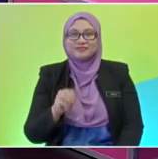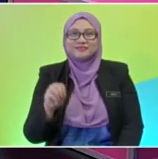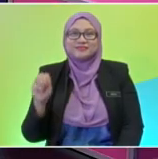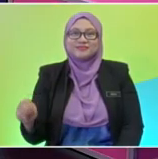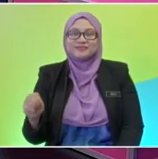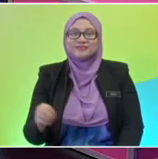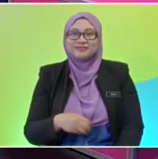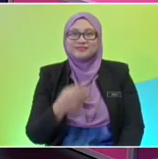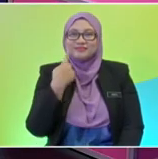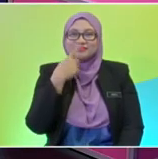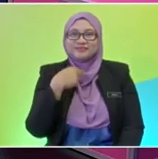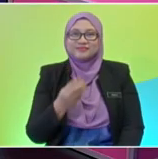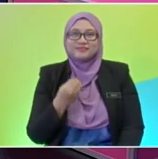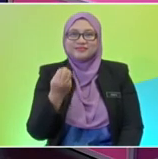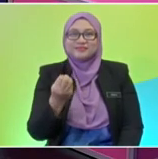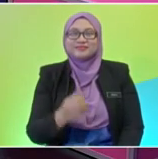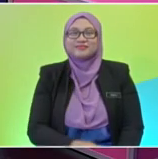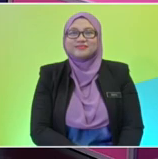Siapa Mereka